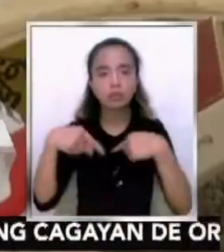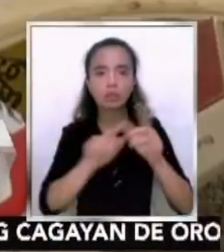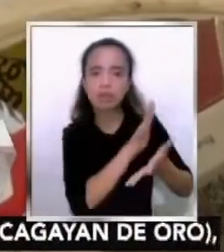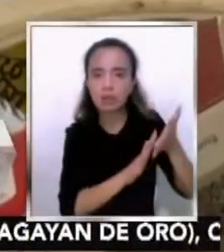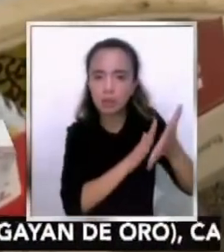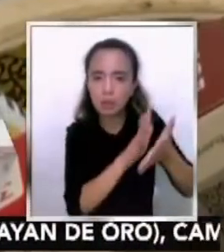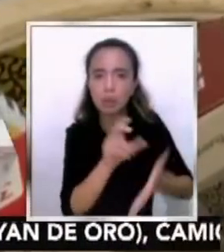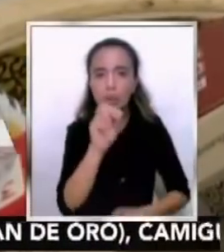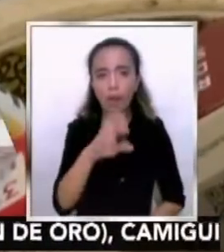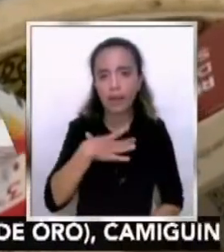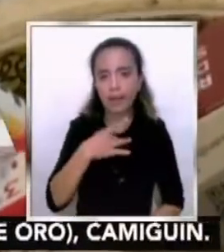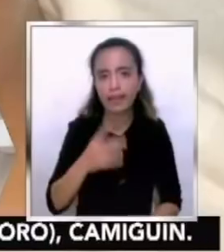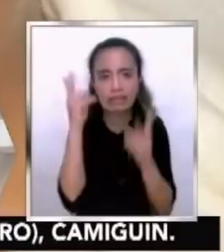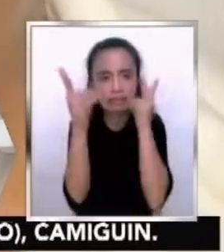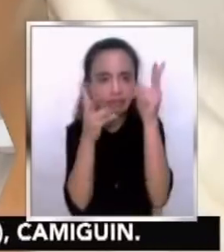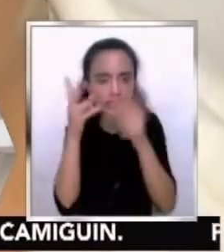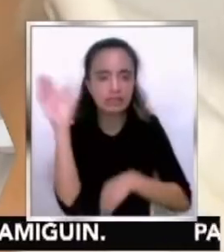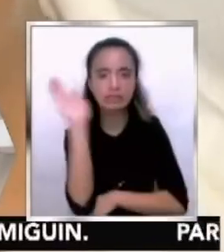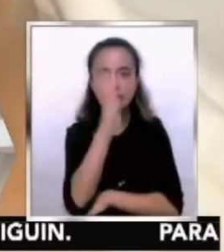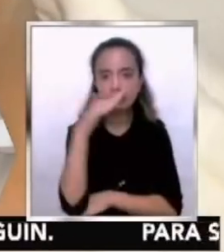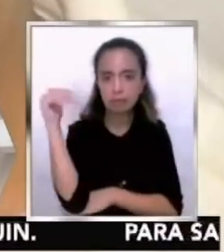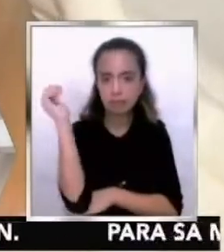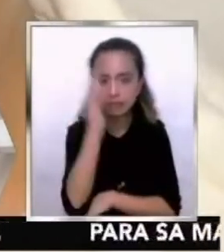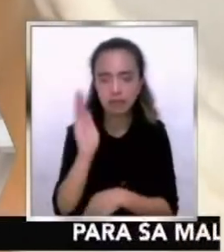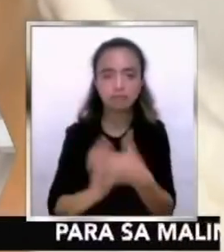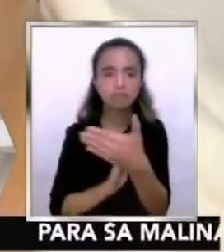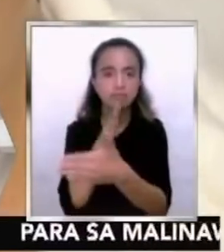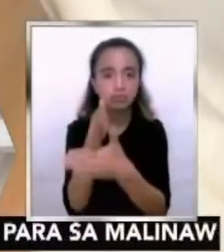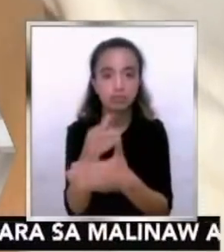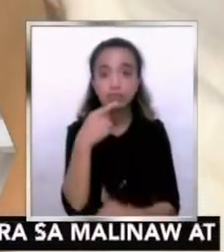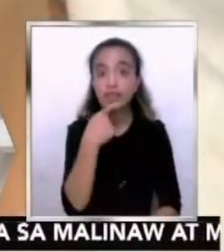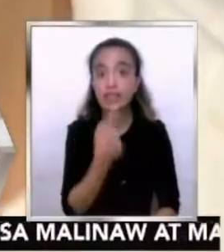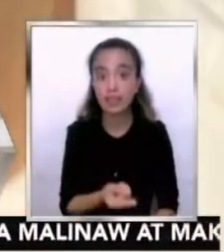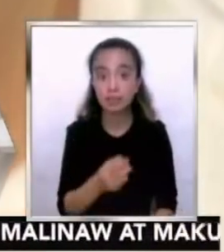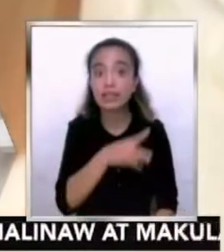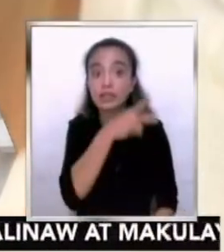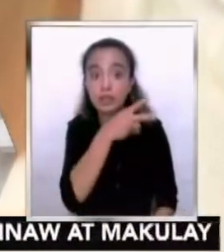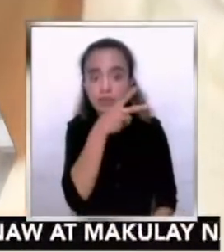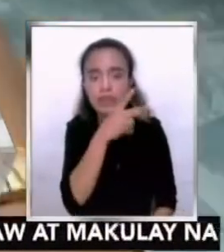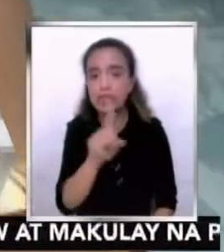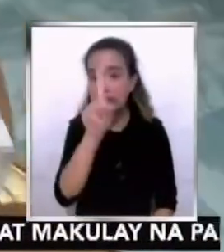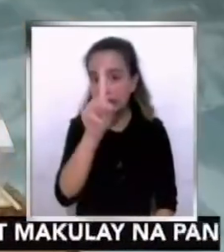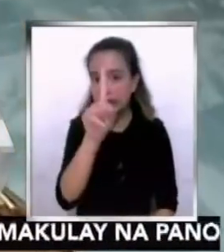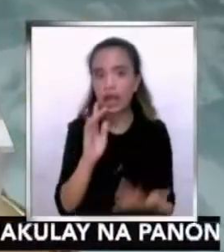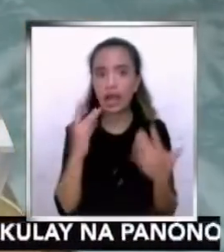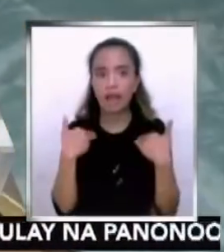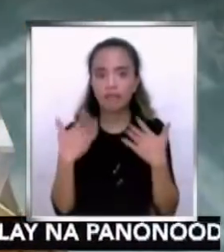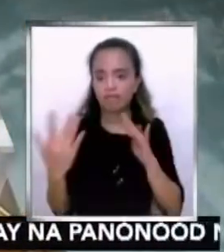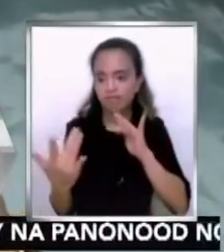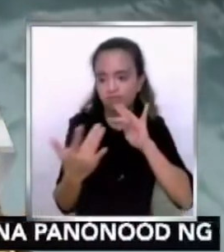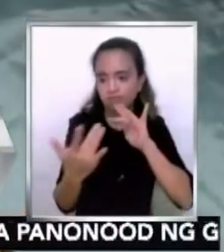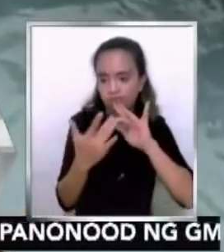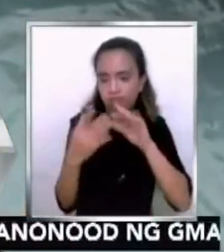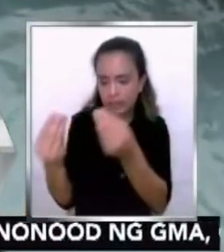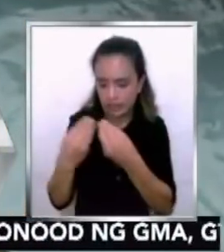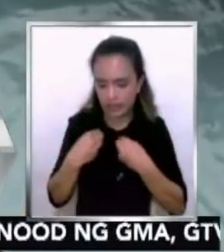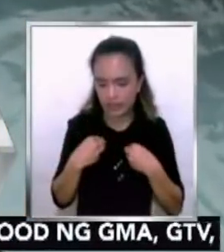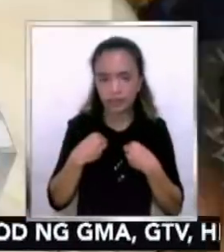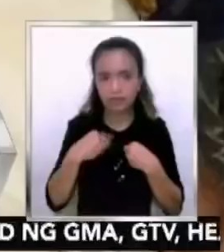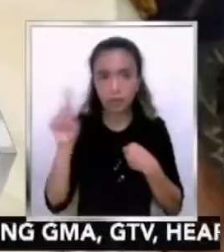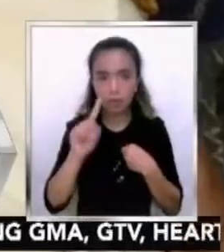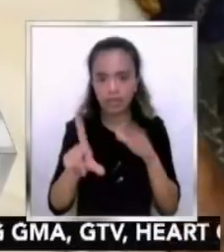sa mga bar. Gate ng isa sa mga sospek, isang kontak ang nagabot sa kanya na mga nakumpiskang illegal na